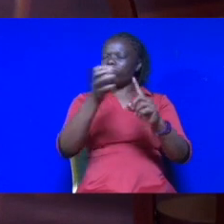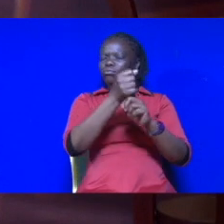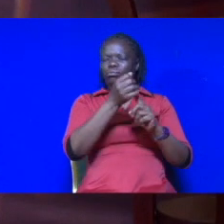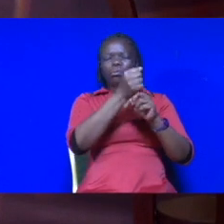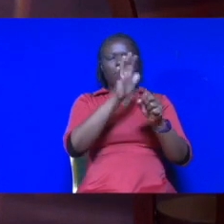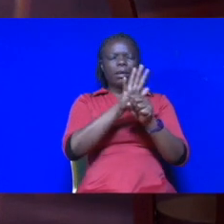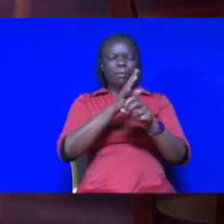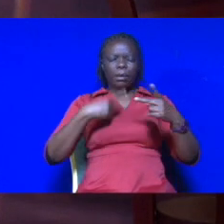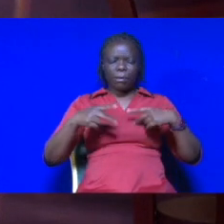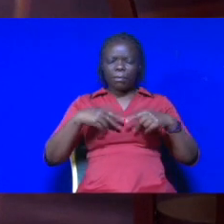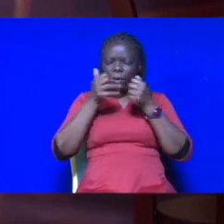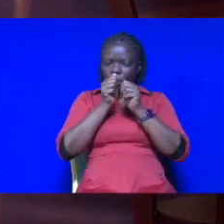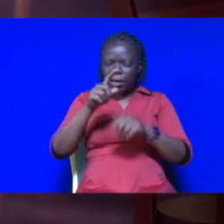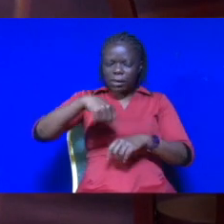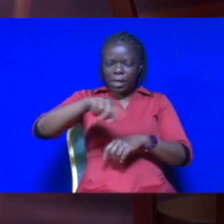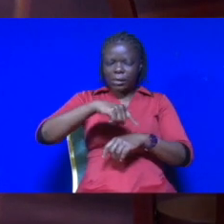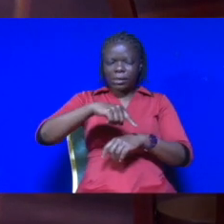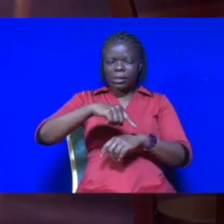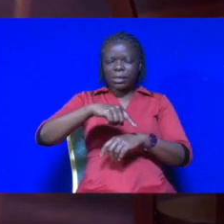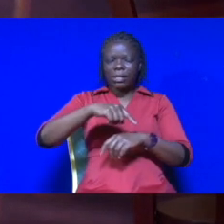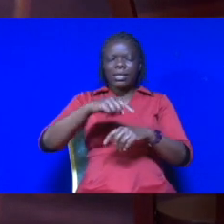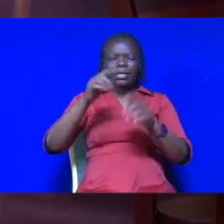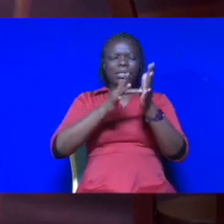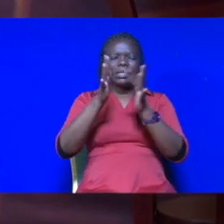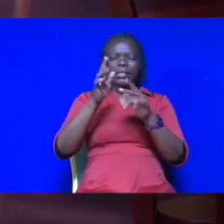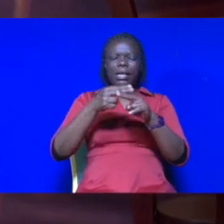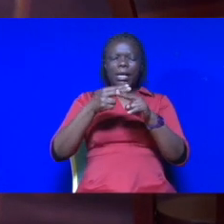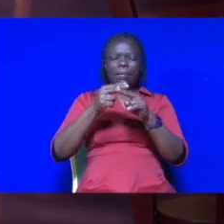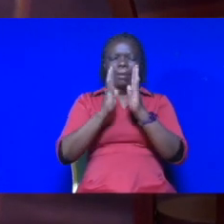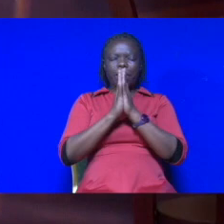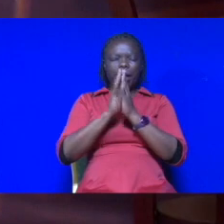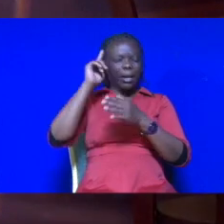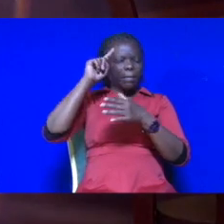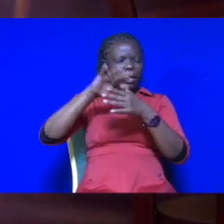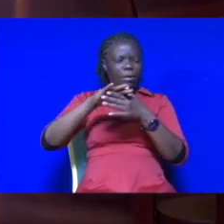na utubariki katika jina la Yesu, naomba na kuamini. Amen.